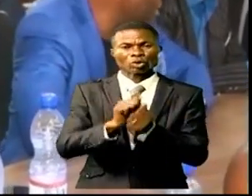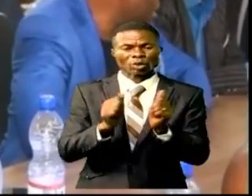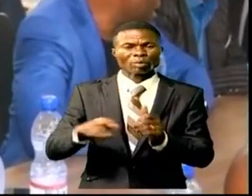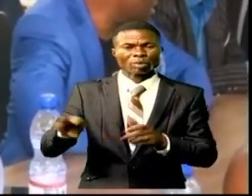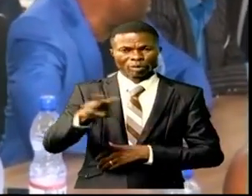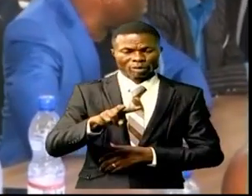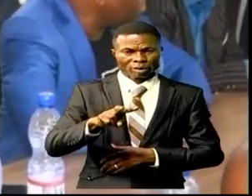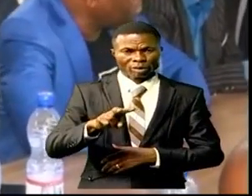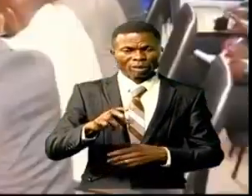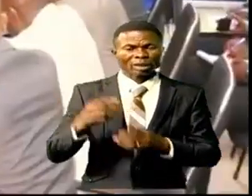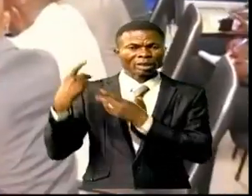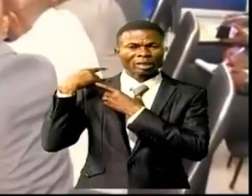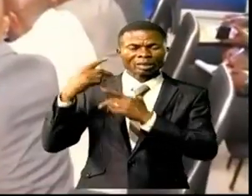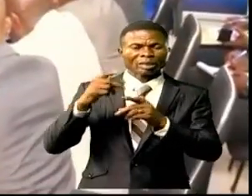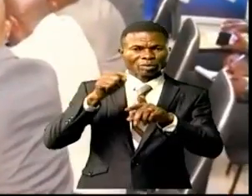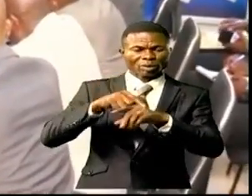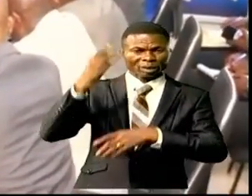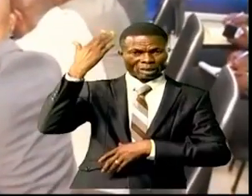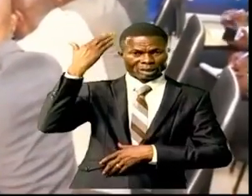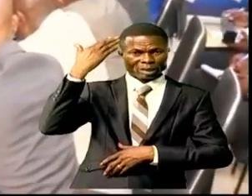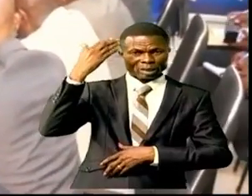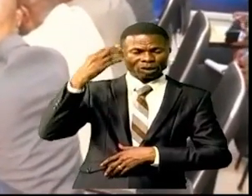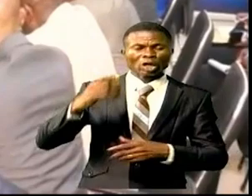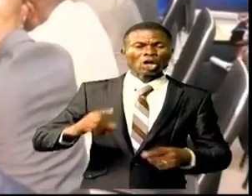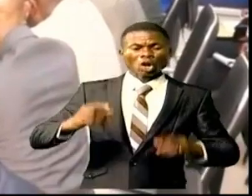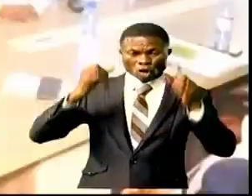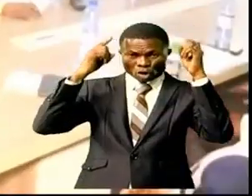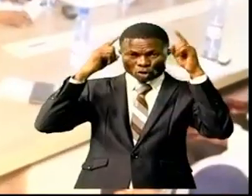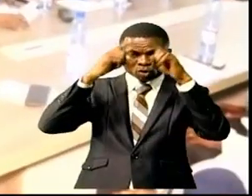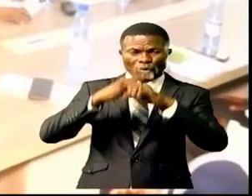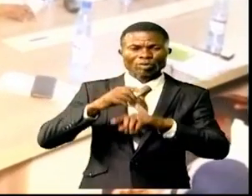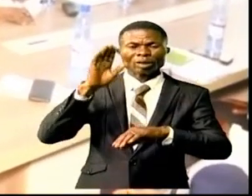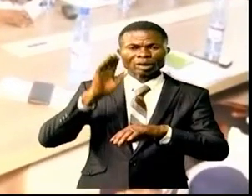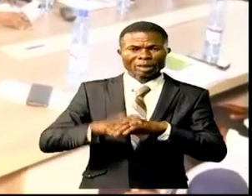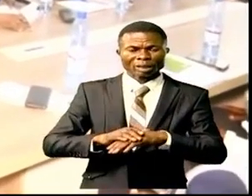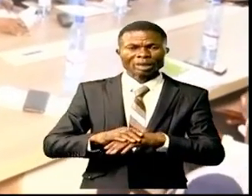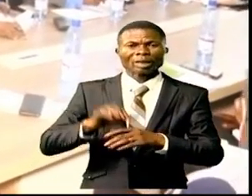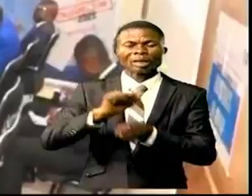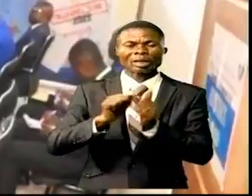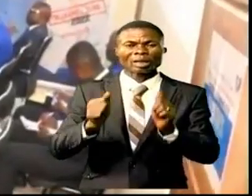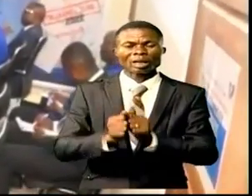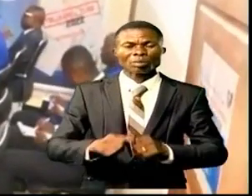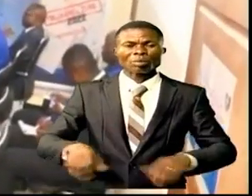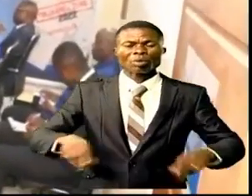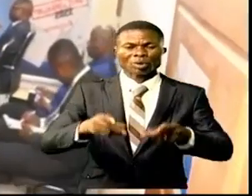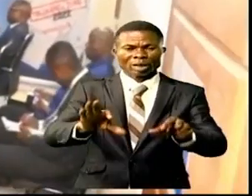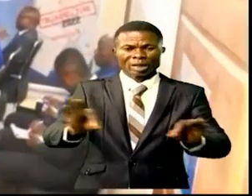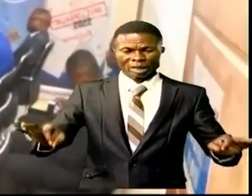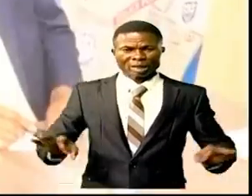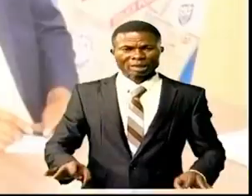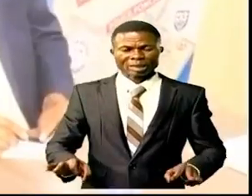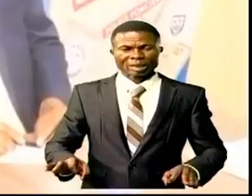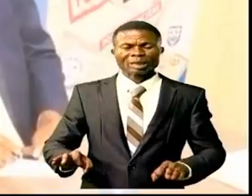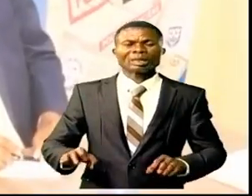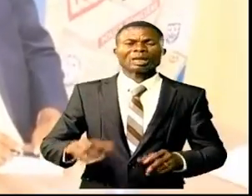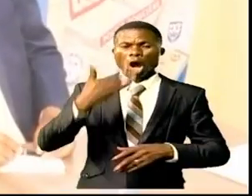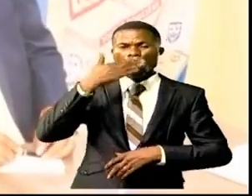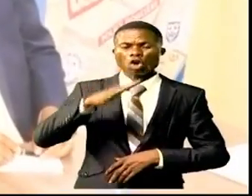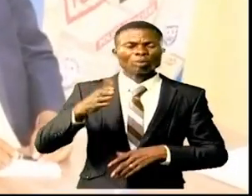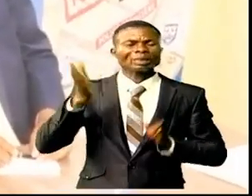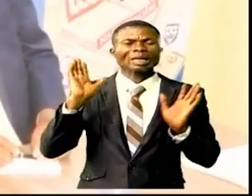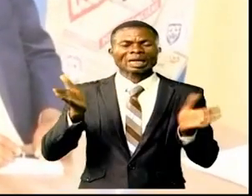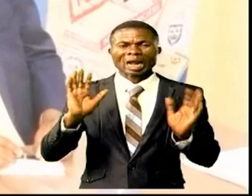que c'est depuis un temps qu'une véritable confusion s'est installée dans le secteur foncier. Des structures syndicales illégitimes